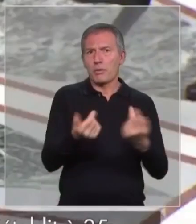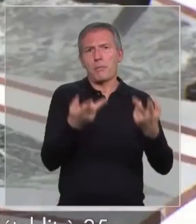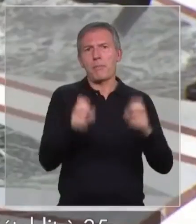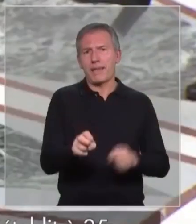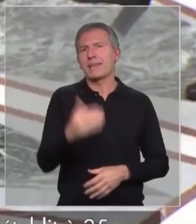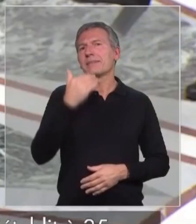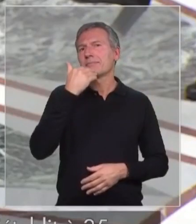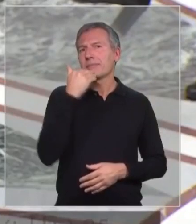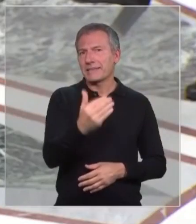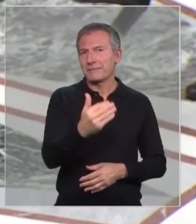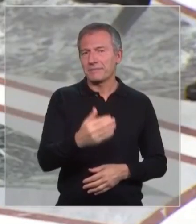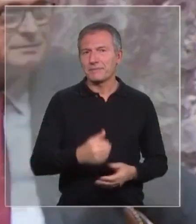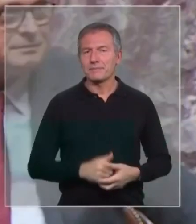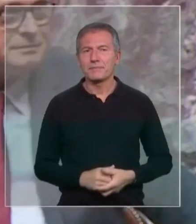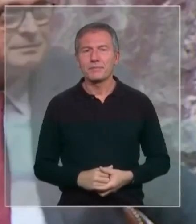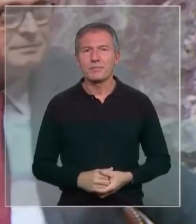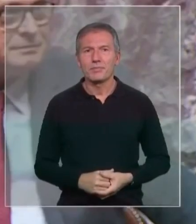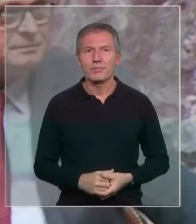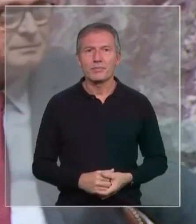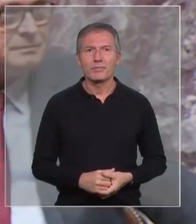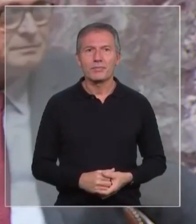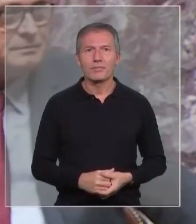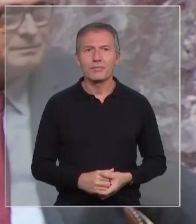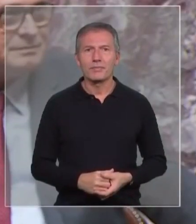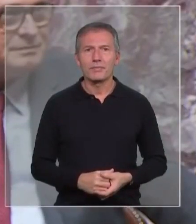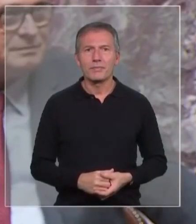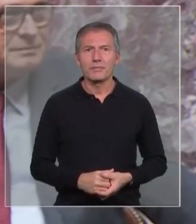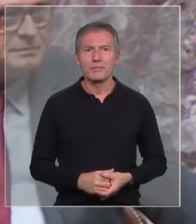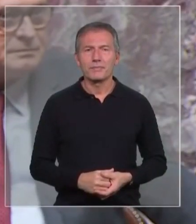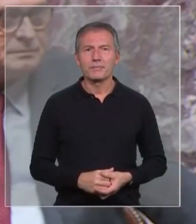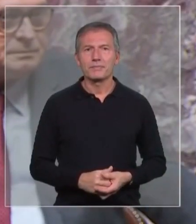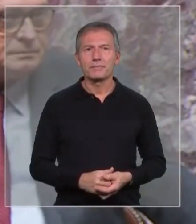Je vous remercie. Merci beaucoup, Madame la Ministre.